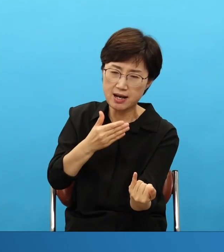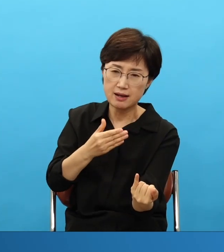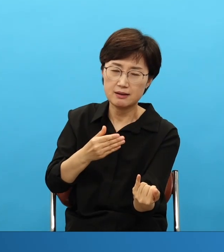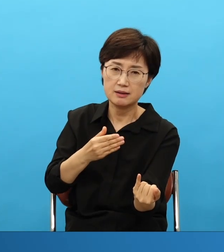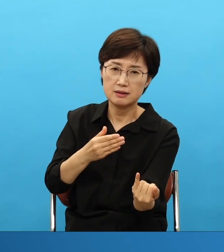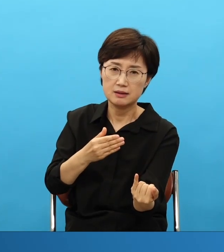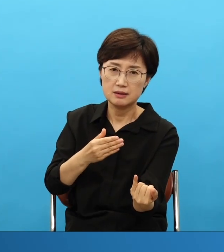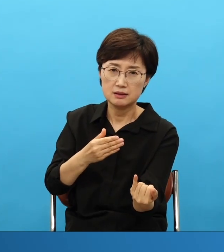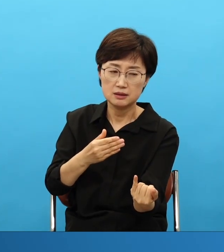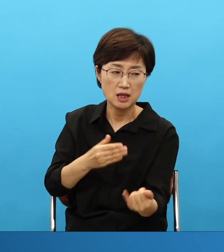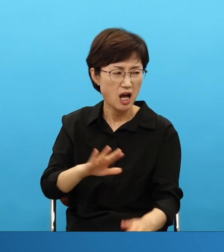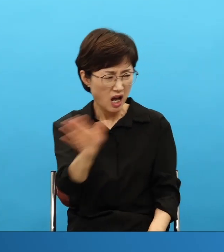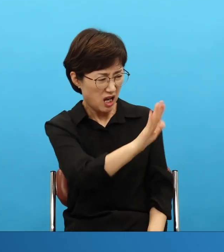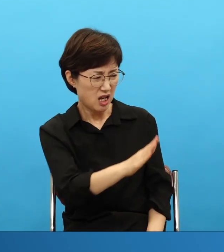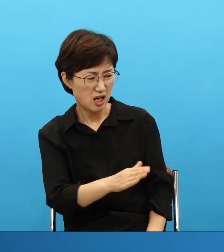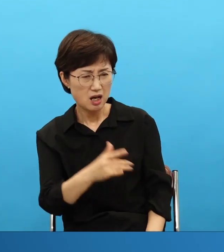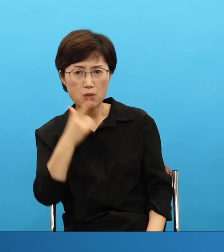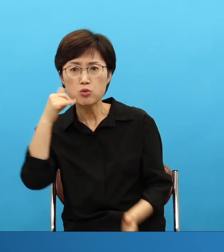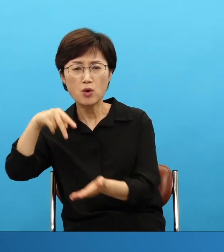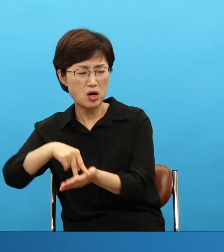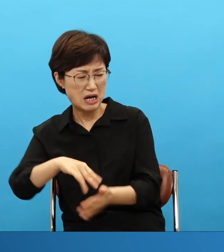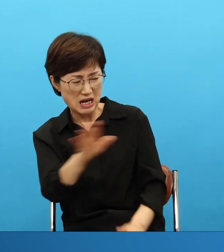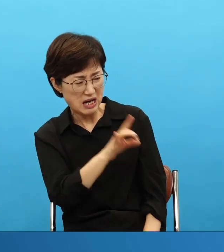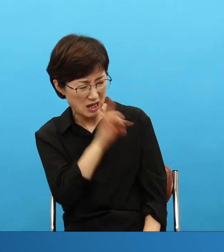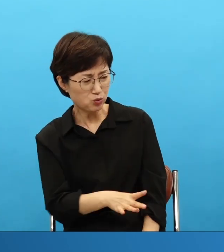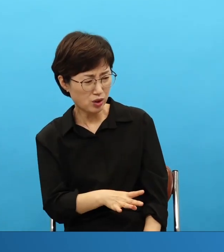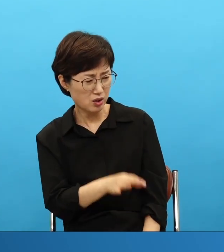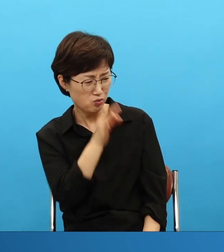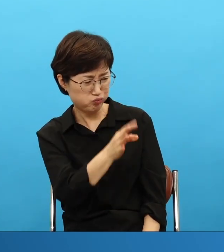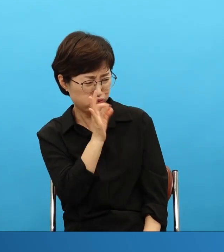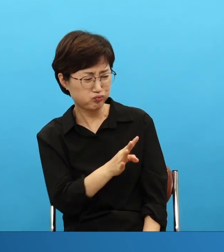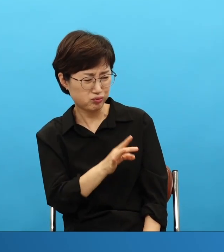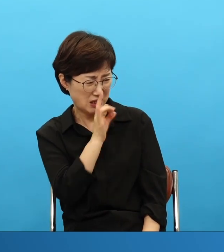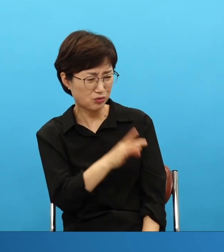나중에 막 부모님들이 화를 아니 안